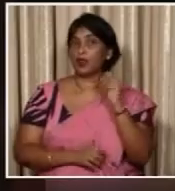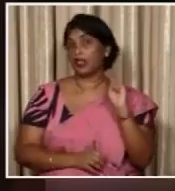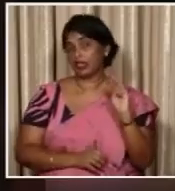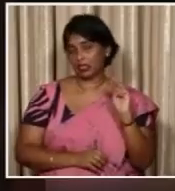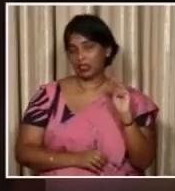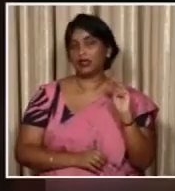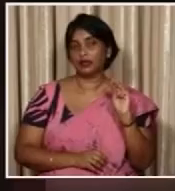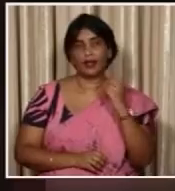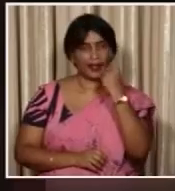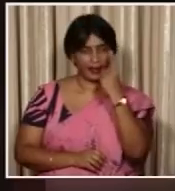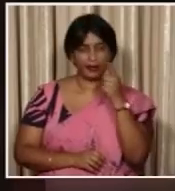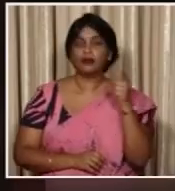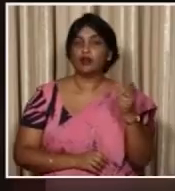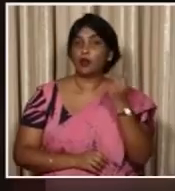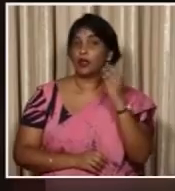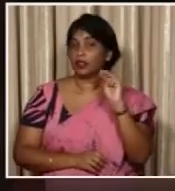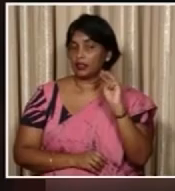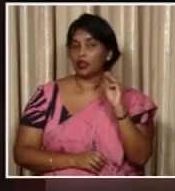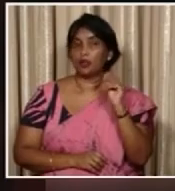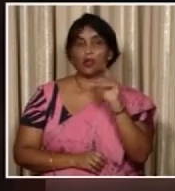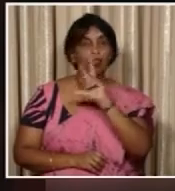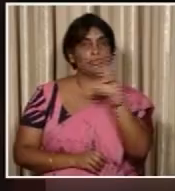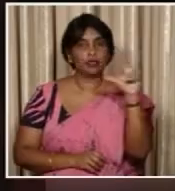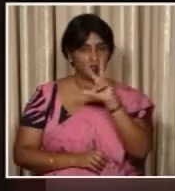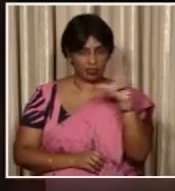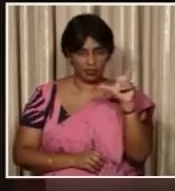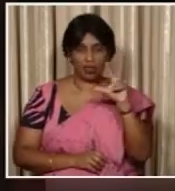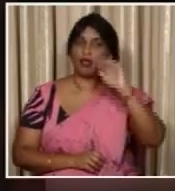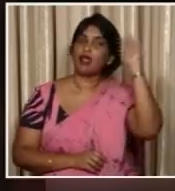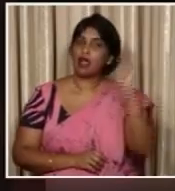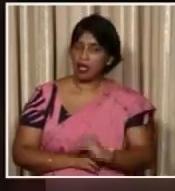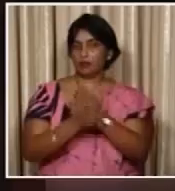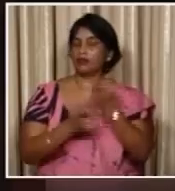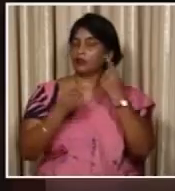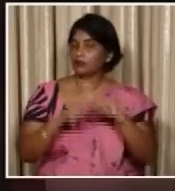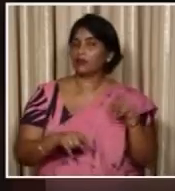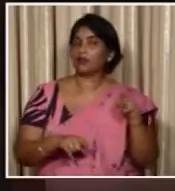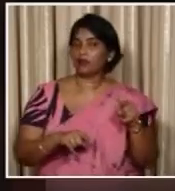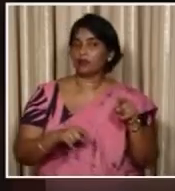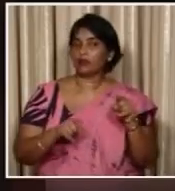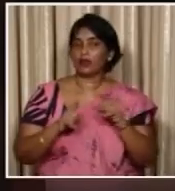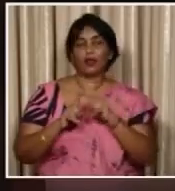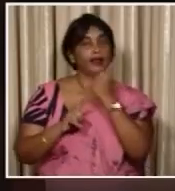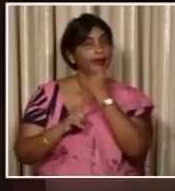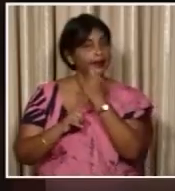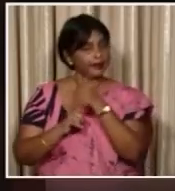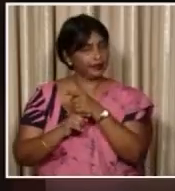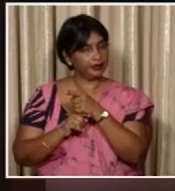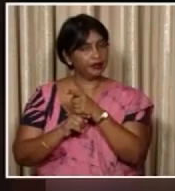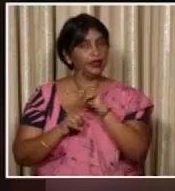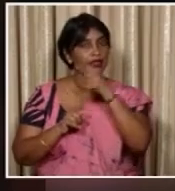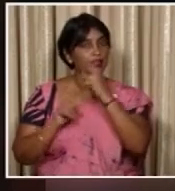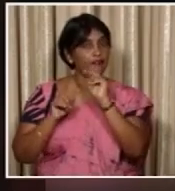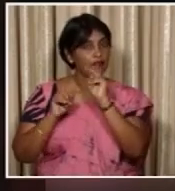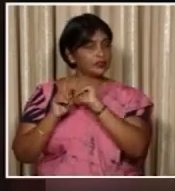දැන් ඒකකයකට. ඒ රුපියල් 30 රුපියල් 18 දක්වා අඩු කරන්න අපි යෝජනා කරලා තියෙනවා. එහෙම ගත්තොත් එහෙම ඒකක